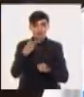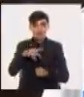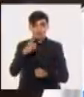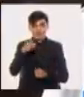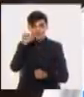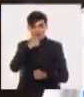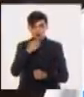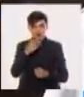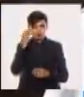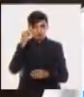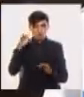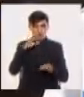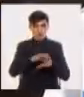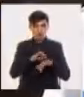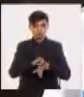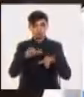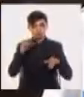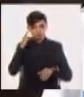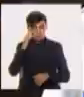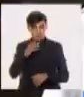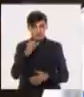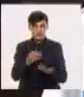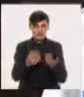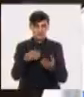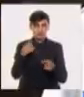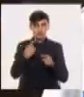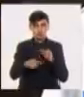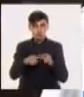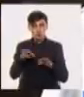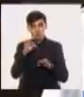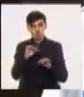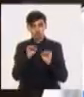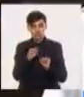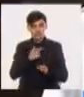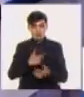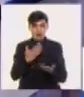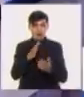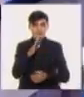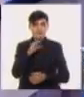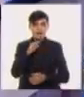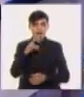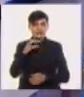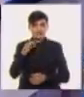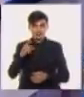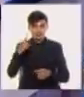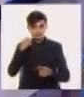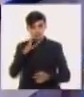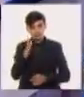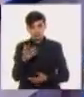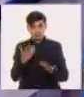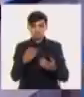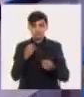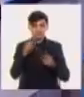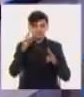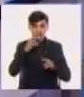года число заболевших увеличится. К этому времени, возможно, появятся другие меры профилактики и даже вакцины. А президент Франции заявил